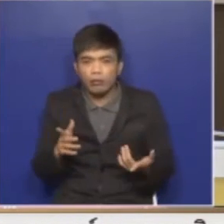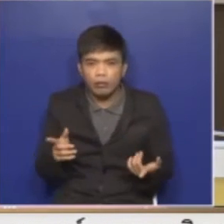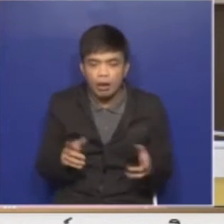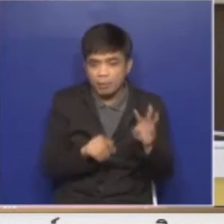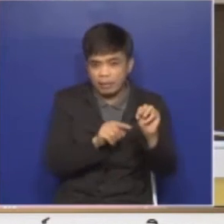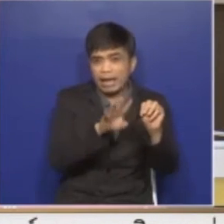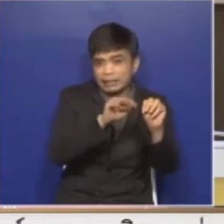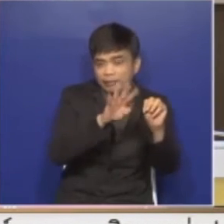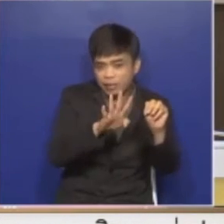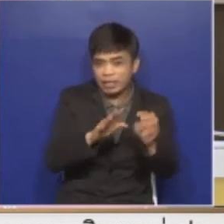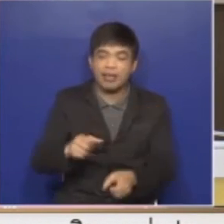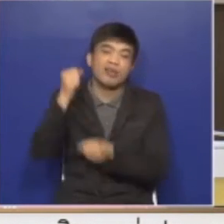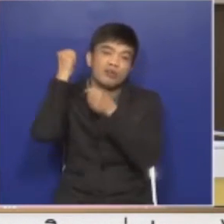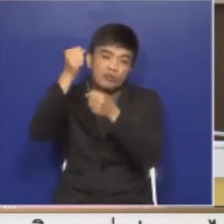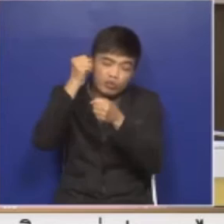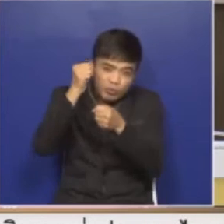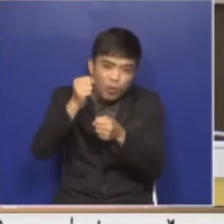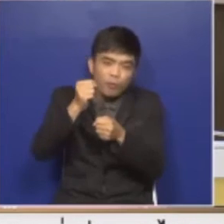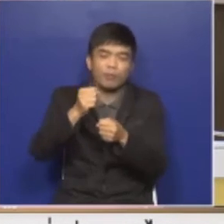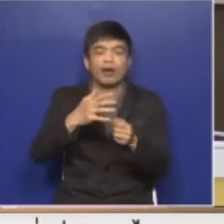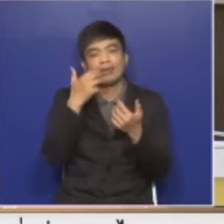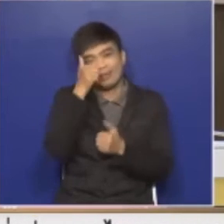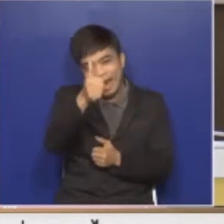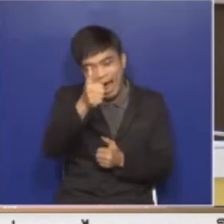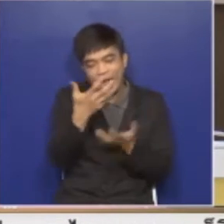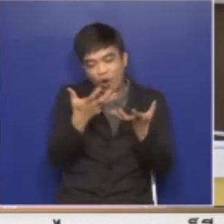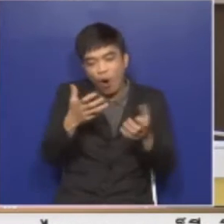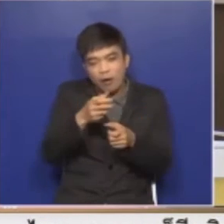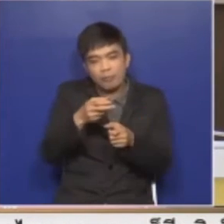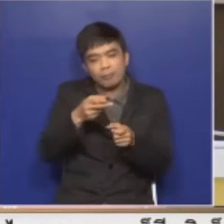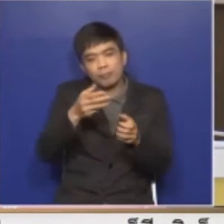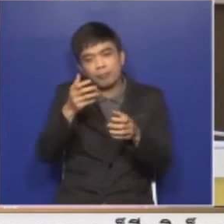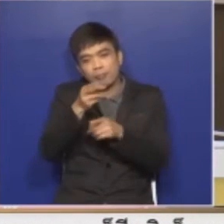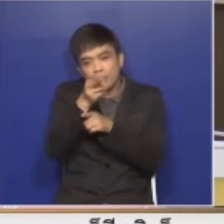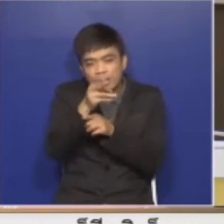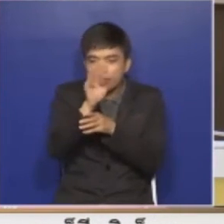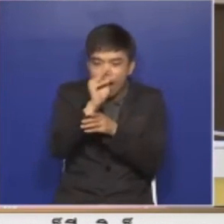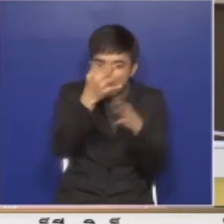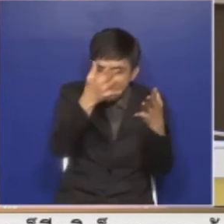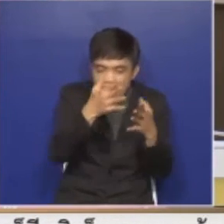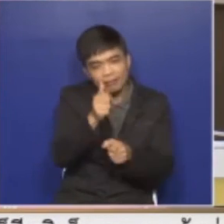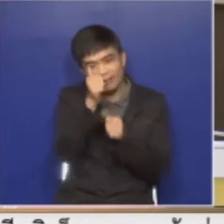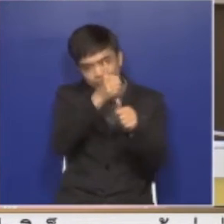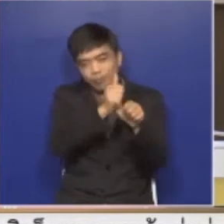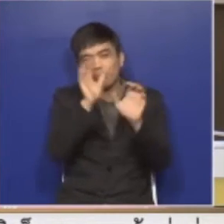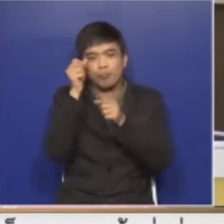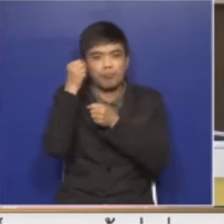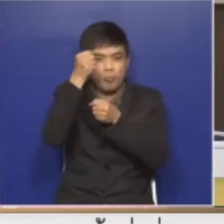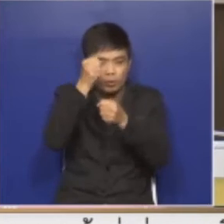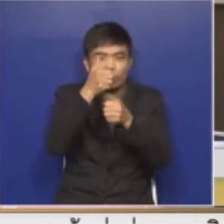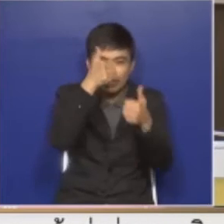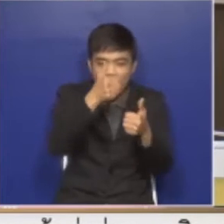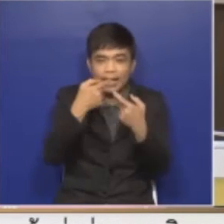44ก็ให้ชุมนุมโดยอิสระปราศจากอาวุธแต่คุณเล่นเอามาตรา 116ซึ่งเป็นพรบ